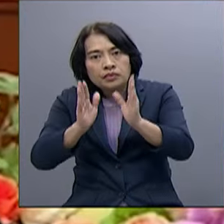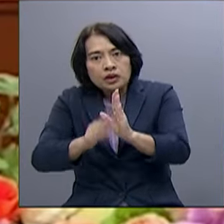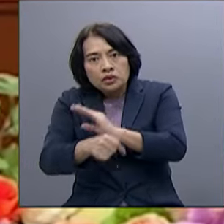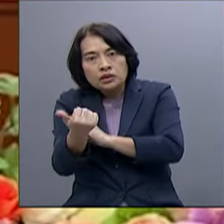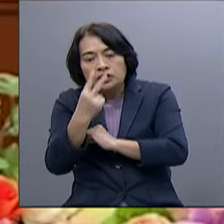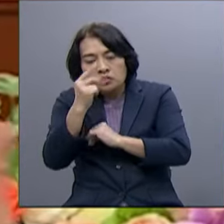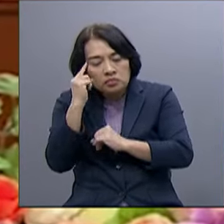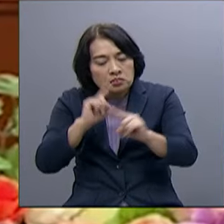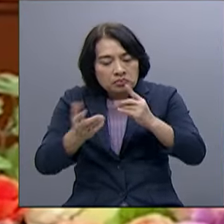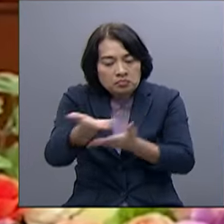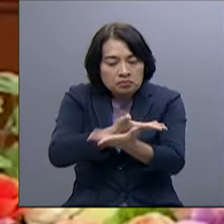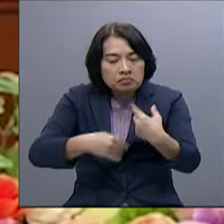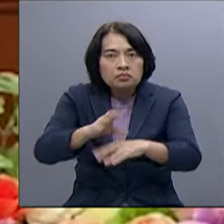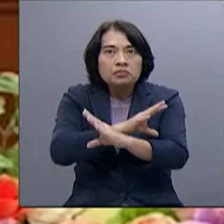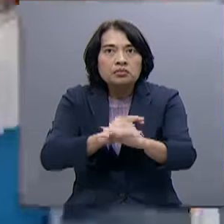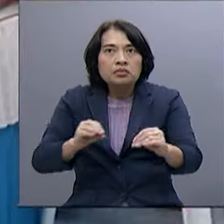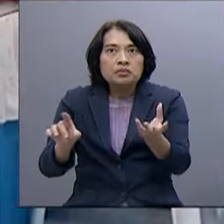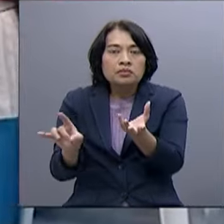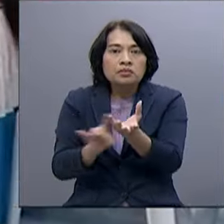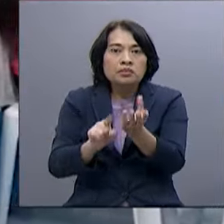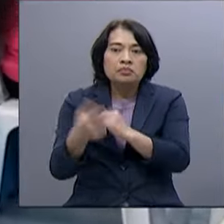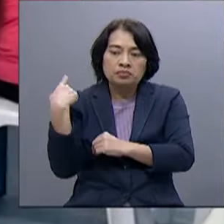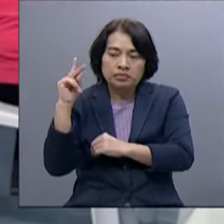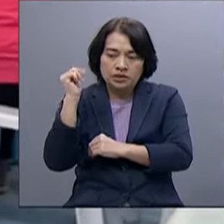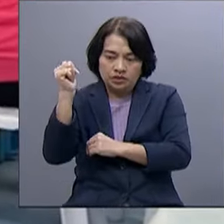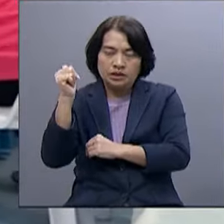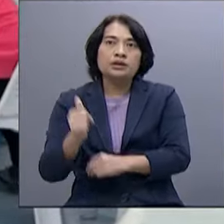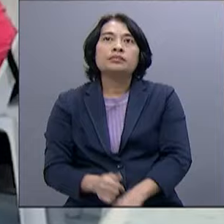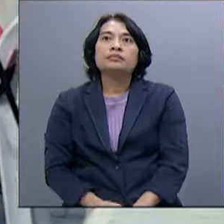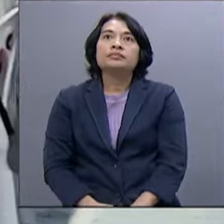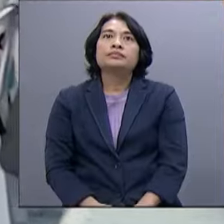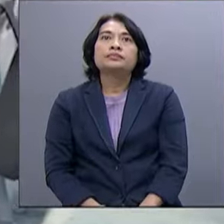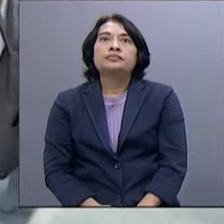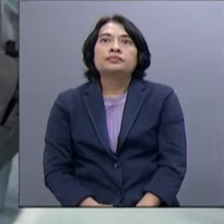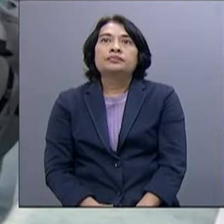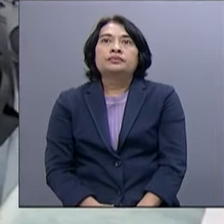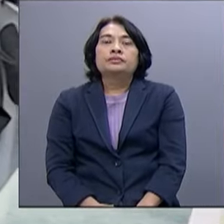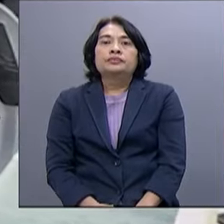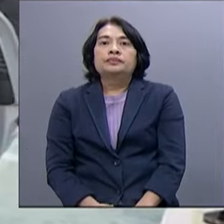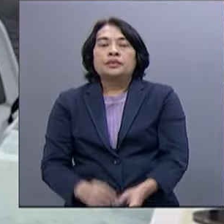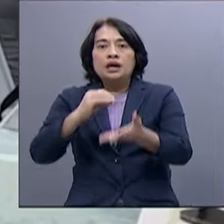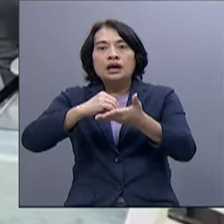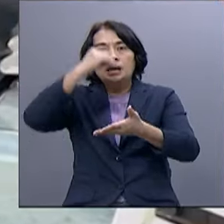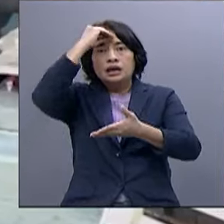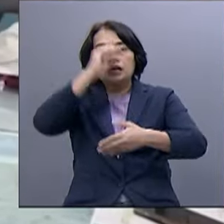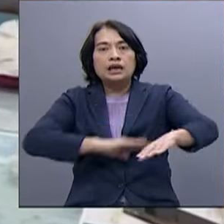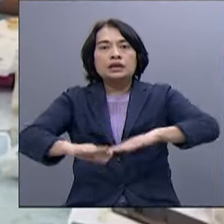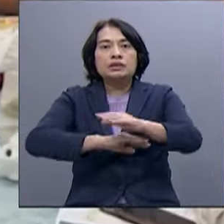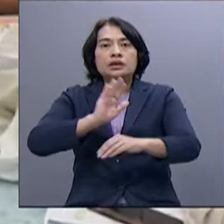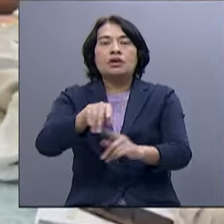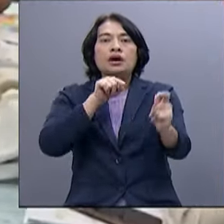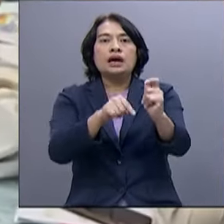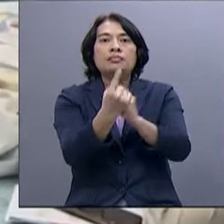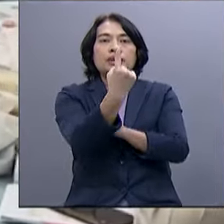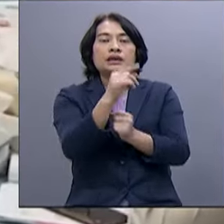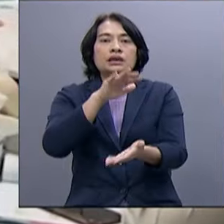เมินผลแล้วก็ทำให้มันมีคุณค่ามากขึ้นค่ะ โครงการนี้จัดโดยสำนักงานคณะกรรมการการศึกษาขั้นพื้นฐาน1อำเภอ1โรงเรียนคุณภ